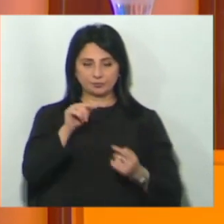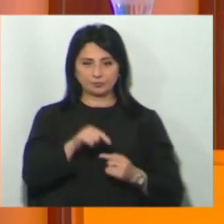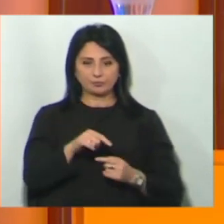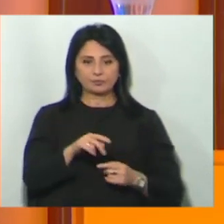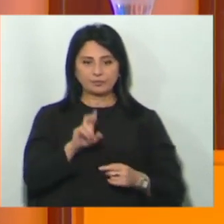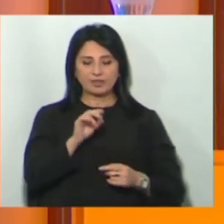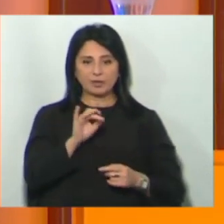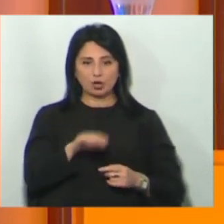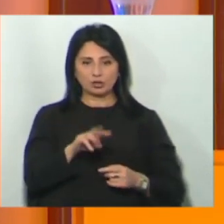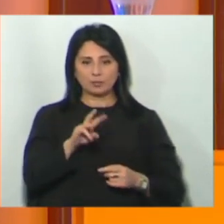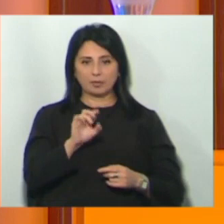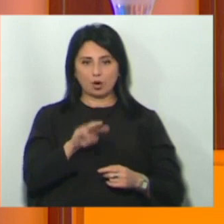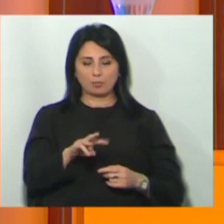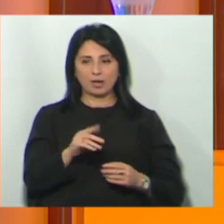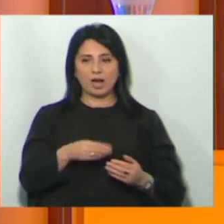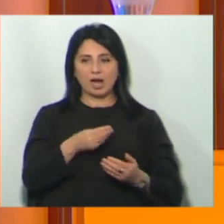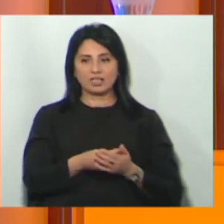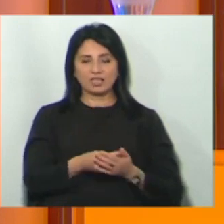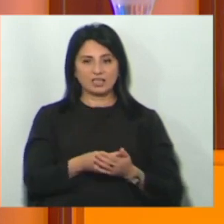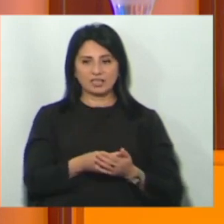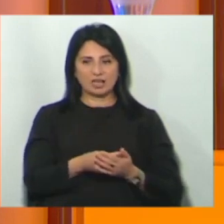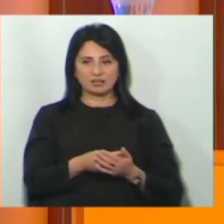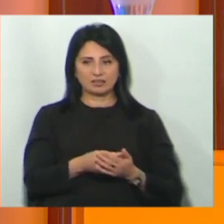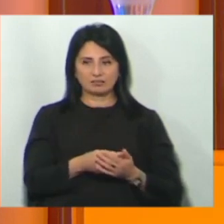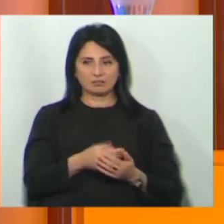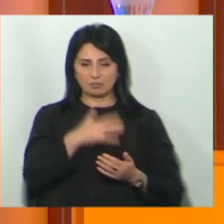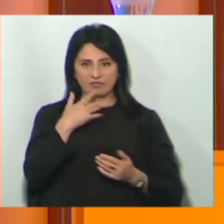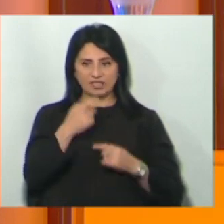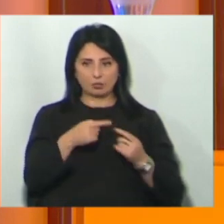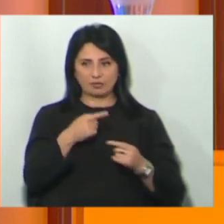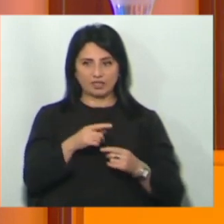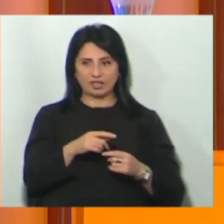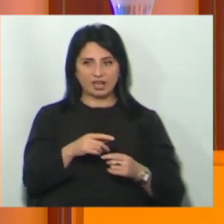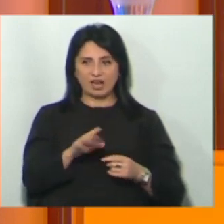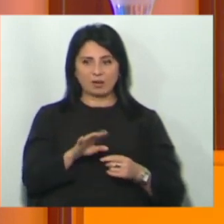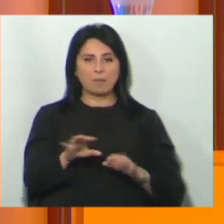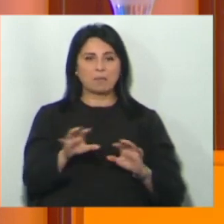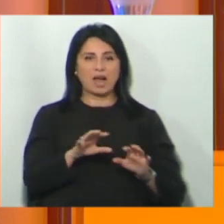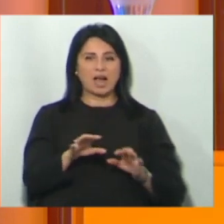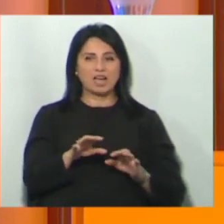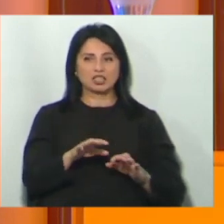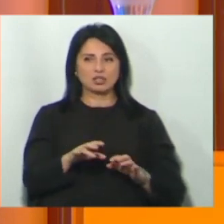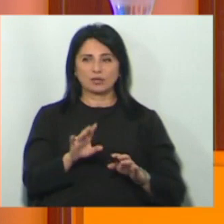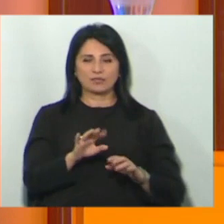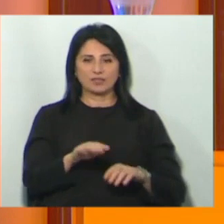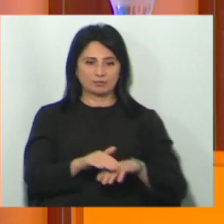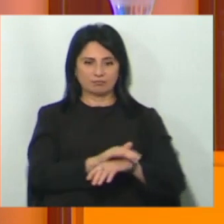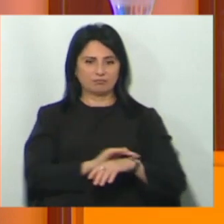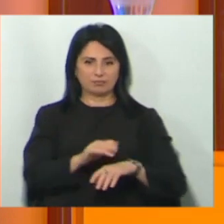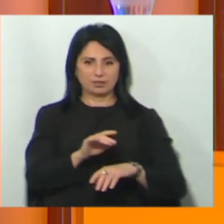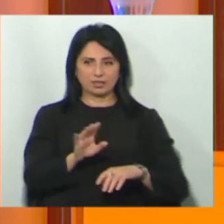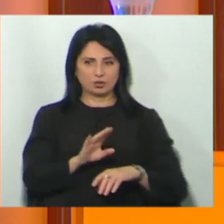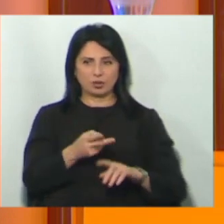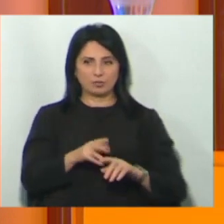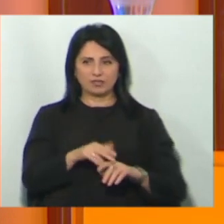შესაბამისად მიკრობიომისა და მიკრობიოტას აღდგენა. Შეიძლება ჩვენ ბევრს საუბრობთ, რომ აღარ ღირს მაწვნის წასმა კანზე ზემოდან, იმიტომ